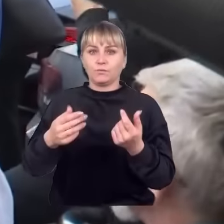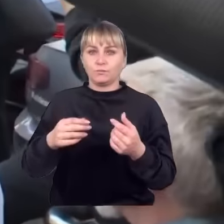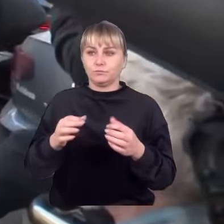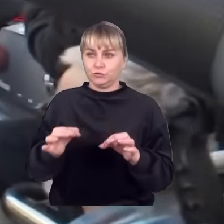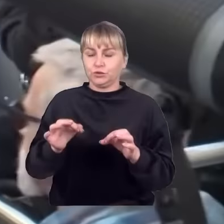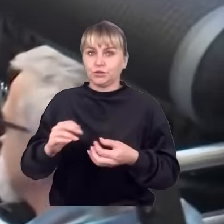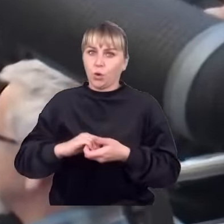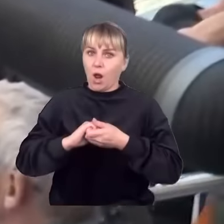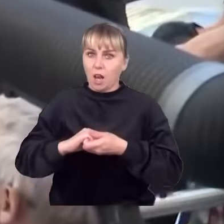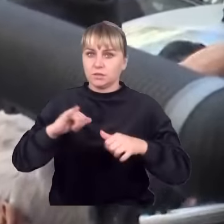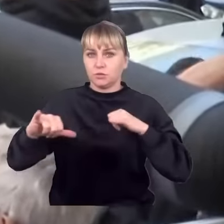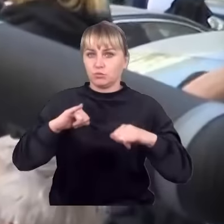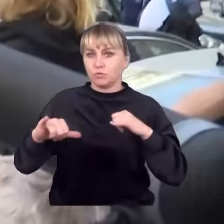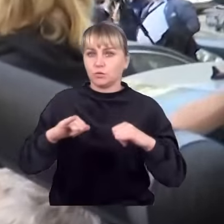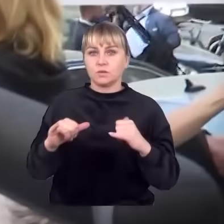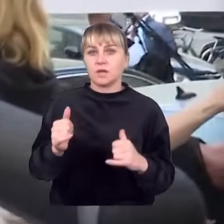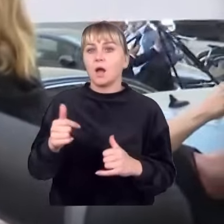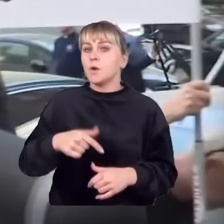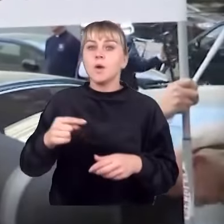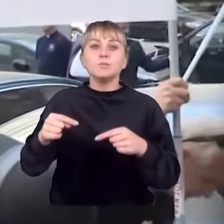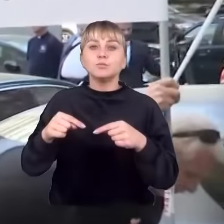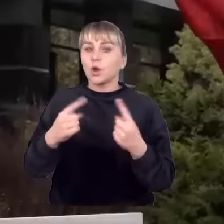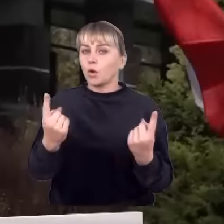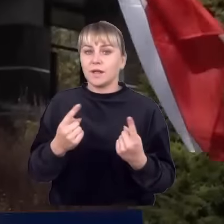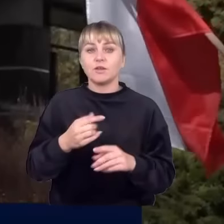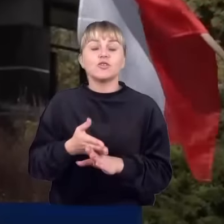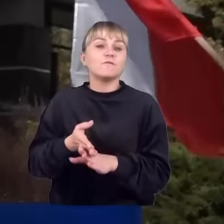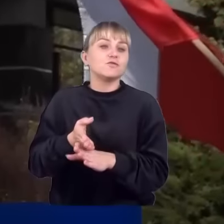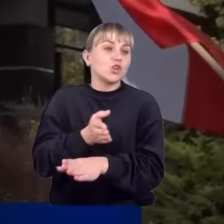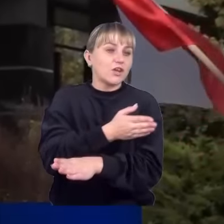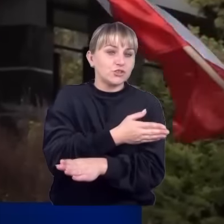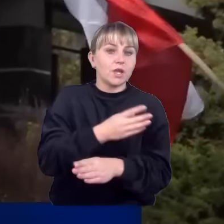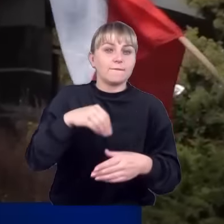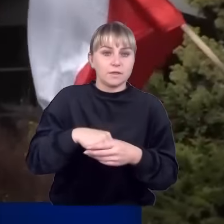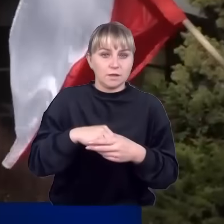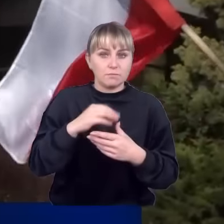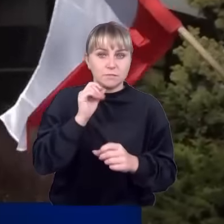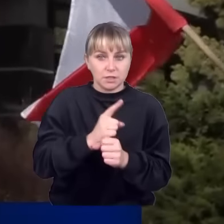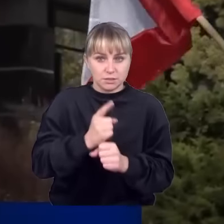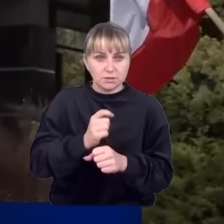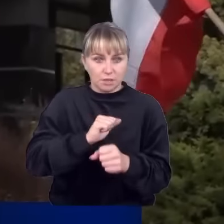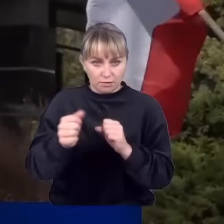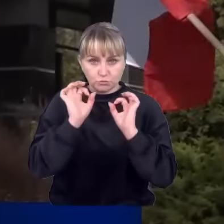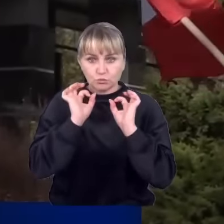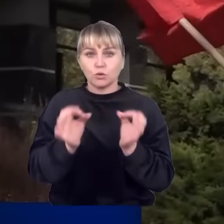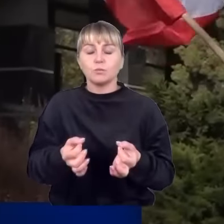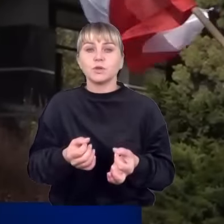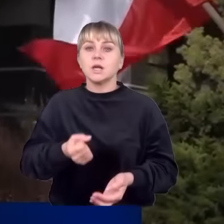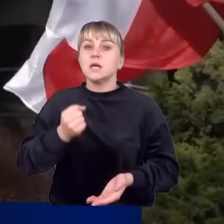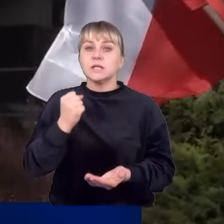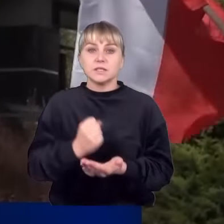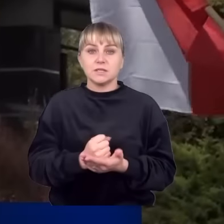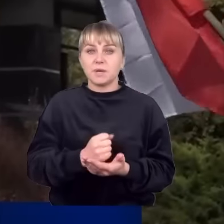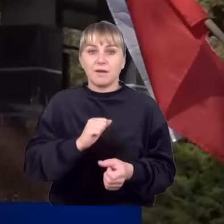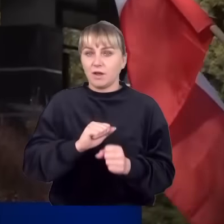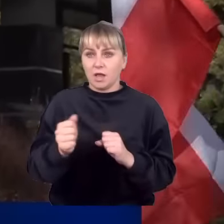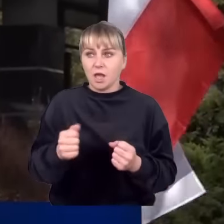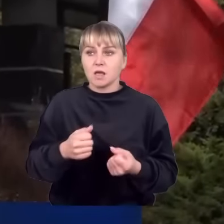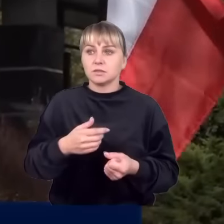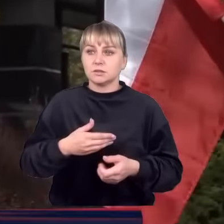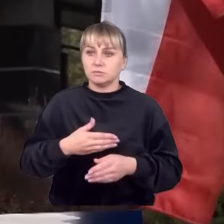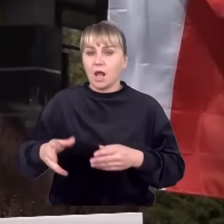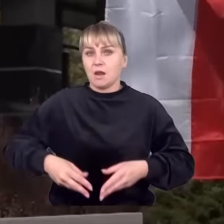tym przekonaniu, że podejmowane wcześniej środki są odpowiednie i no, sprawa jest rozwojowa. Natomiast powtórzę jeszcze